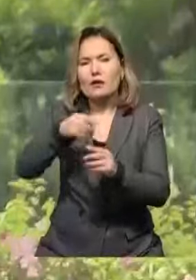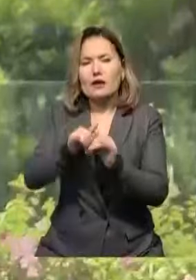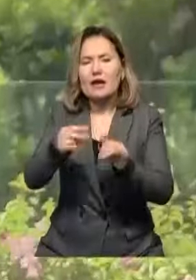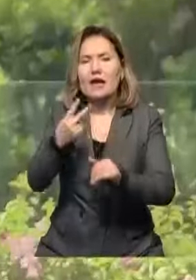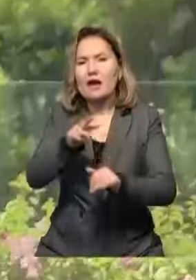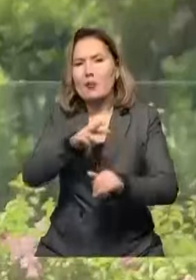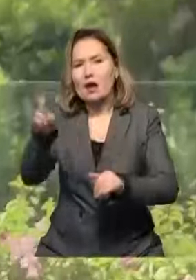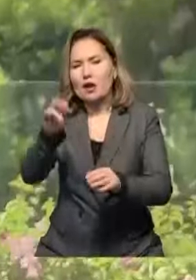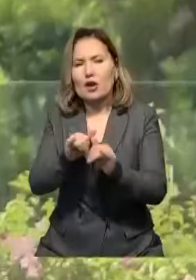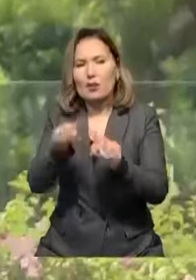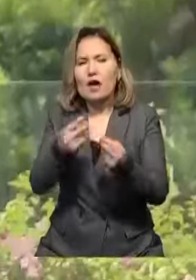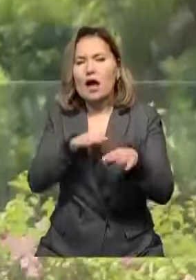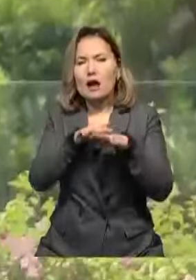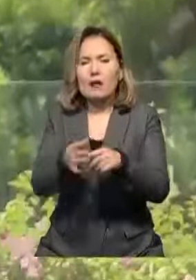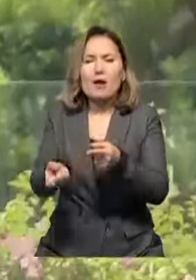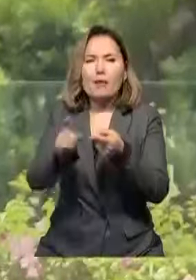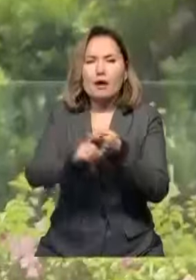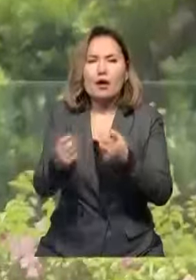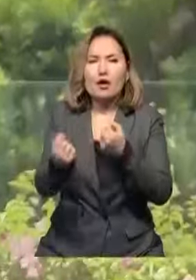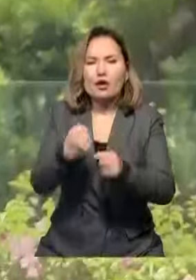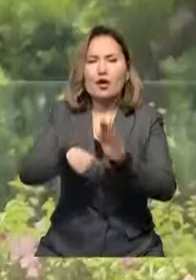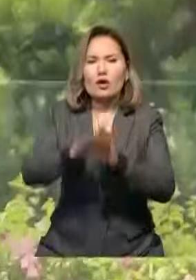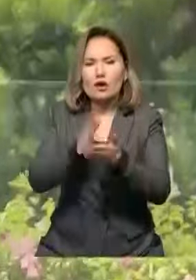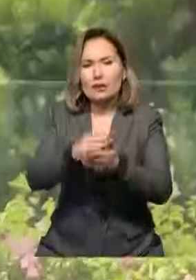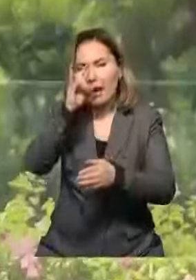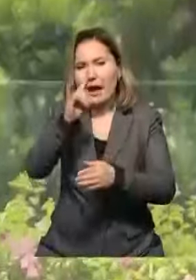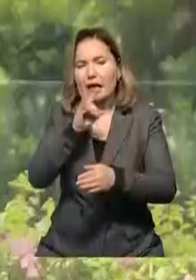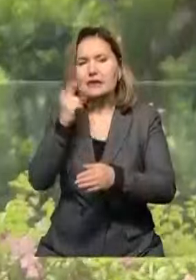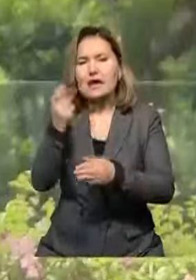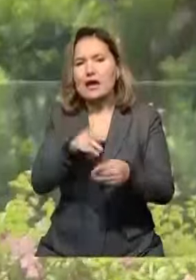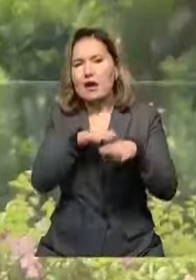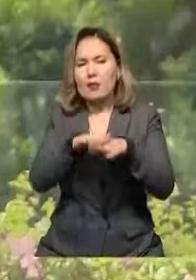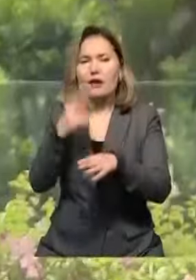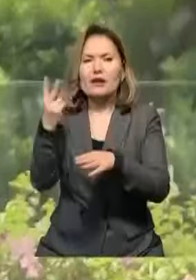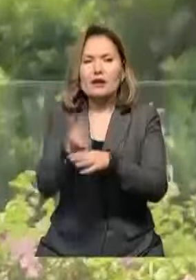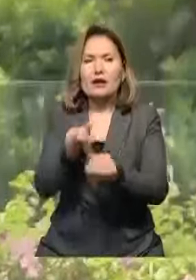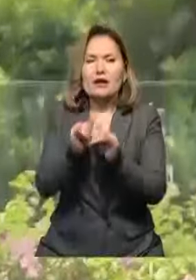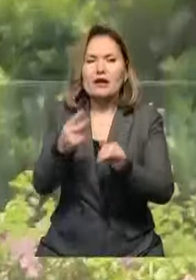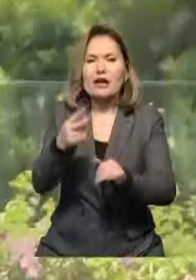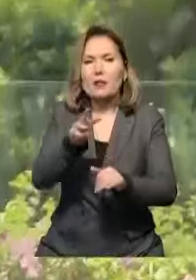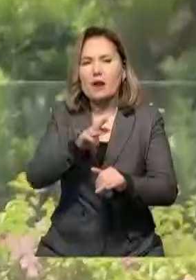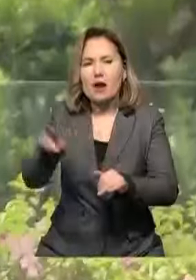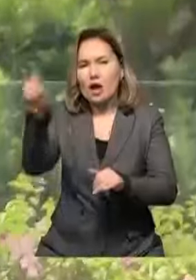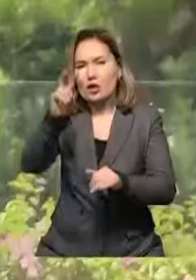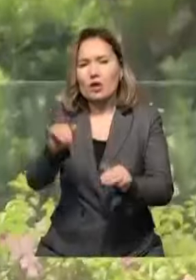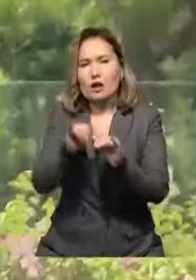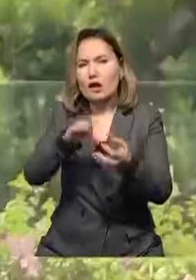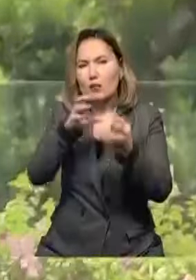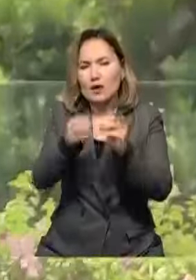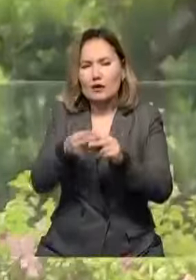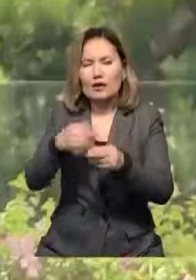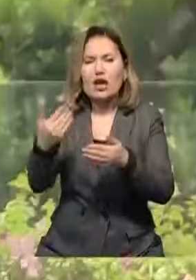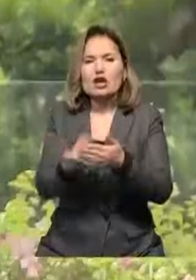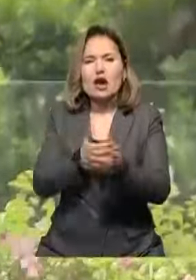уақытта инвестициядағы байланыста бекей түскен, ел экономикасына салынған қаржы да 2 миллиард долларға жуық. Енді екі тарап